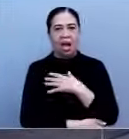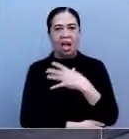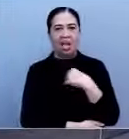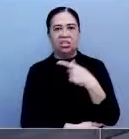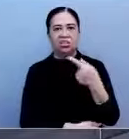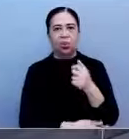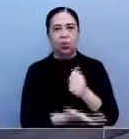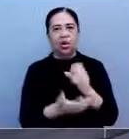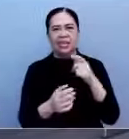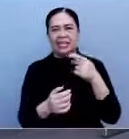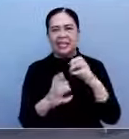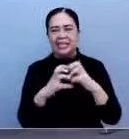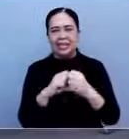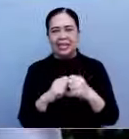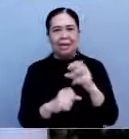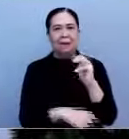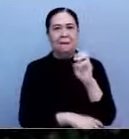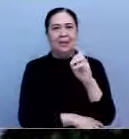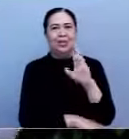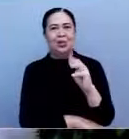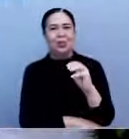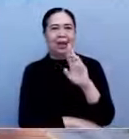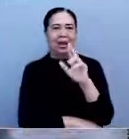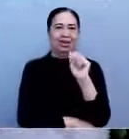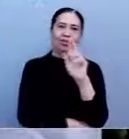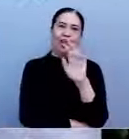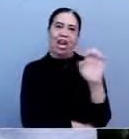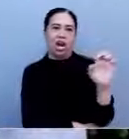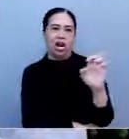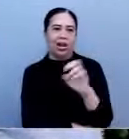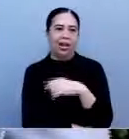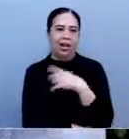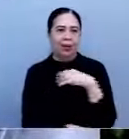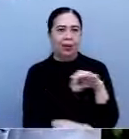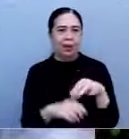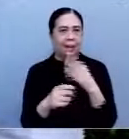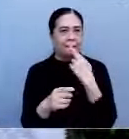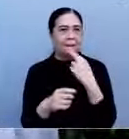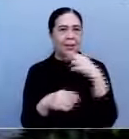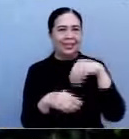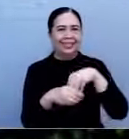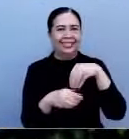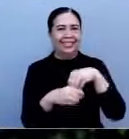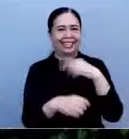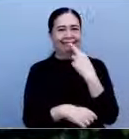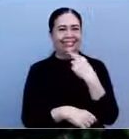giniling, pero medium rare. Gusto ko yung loob mamula-mula.